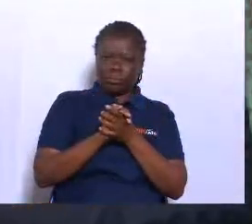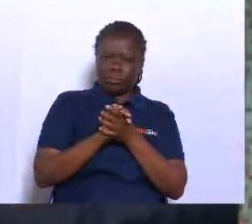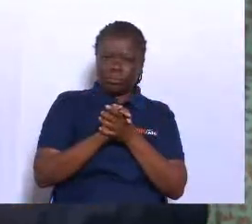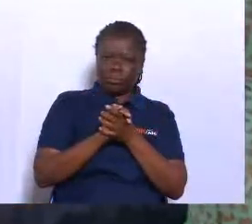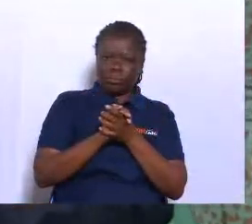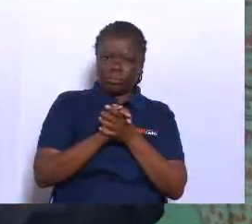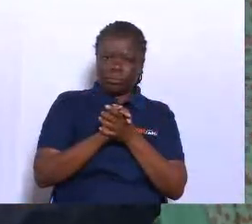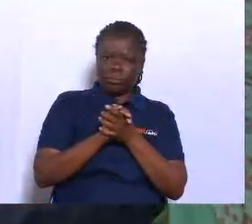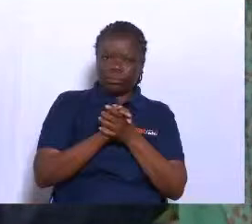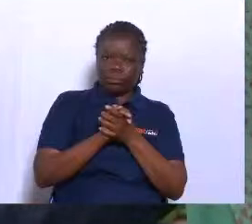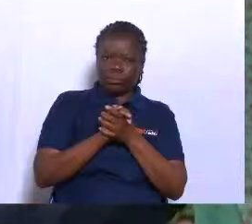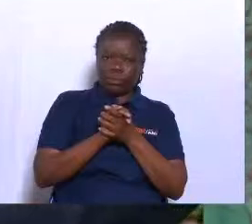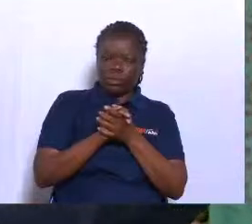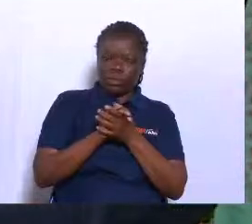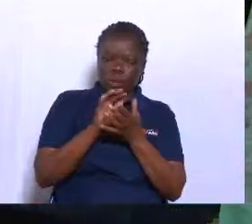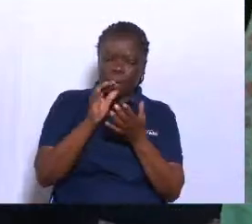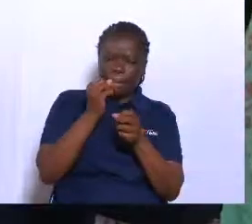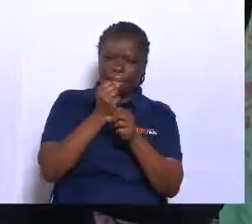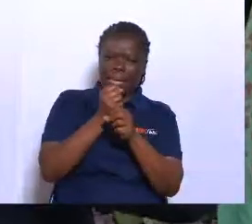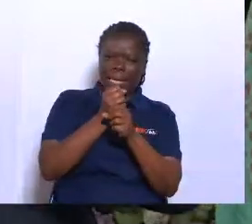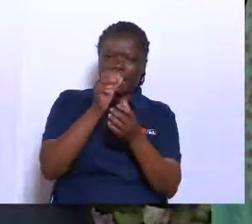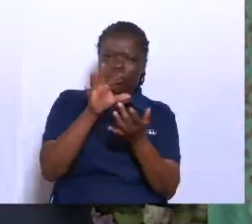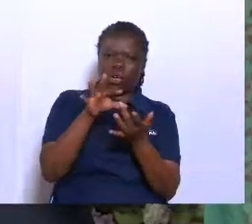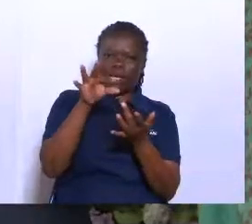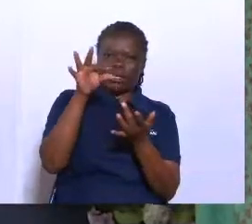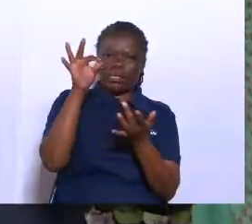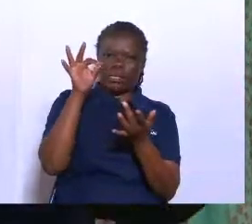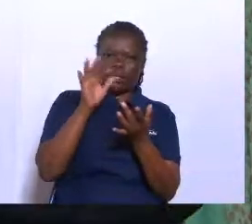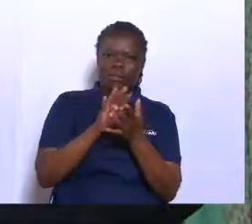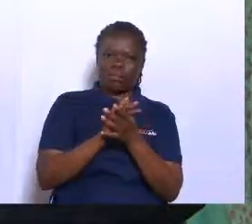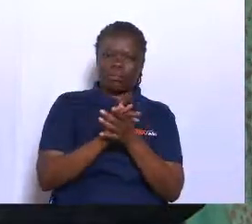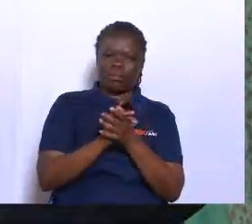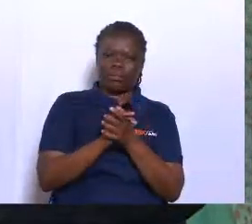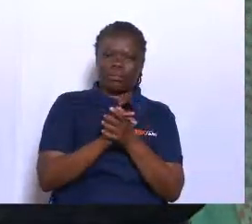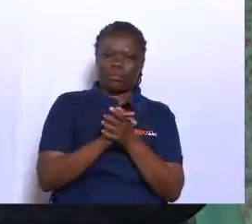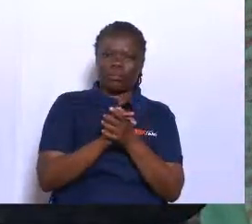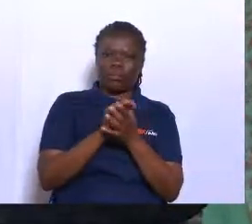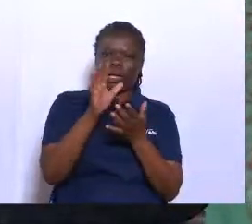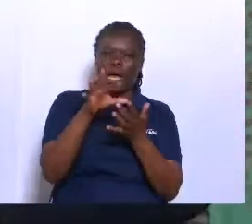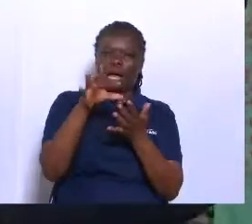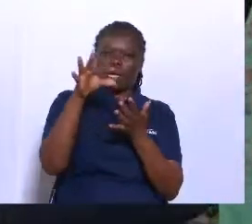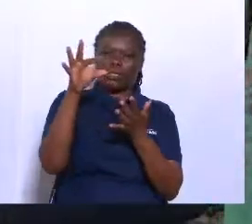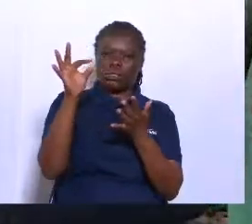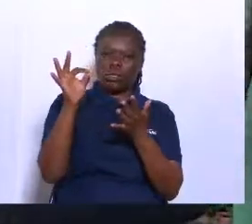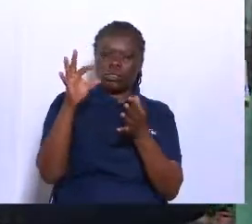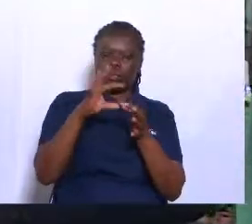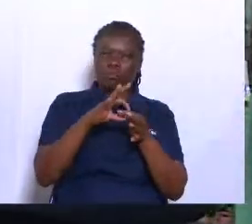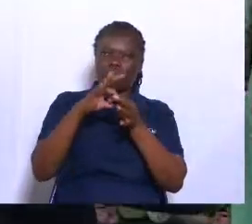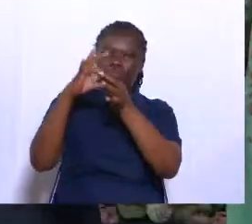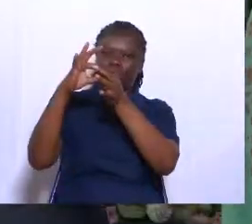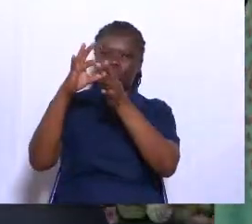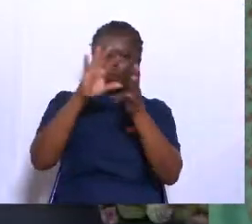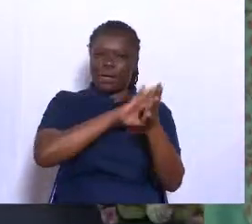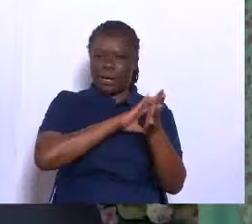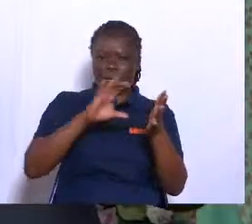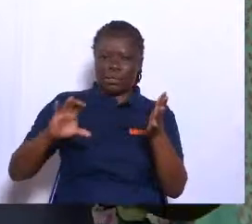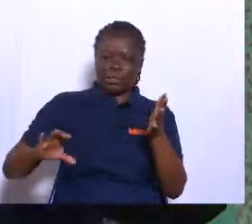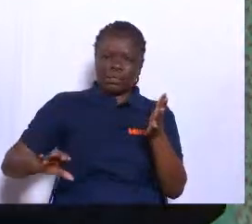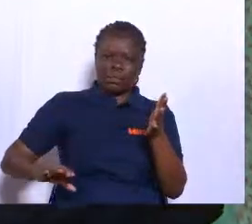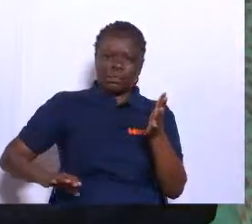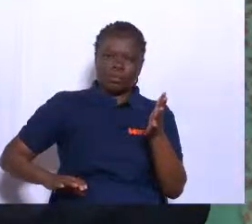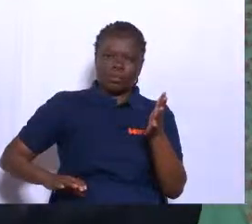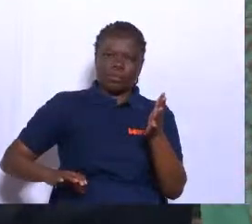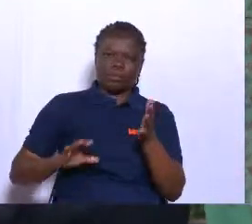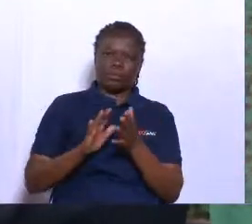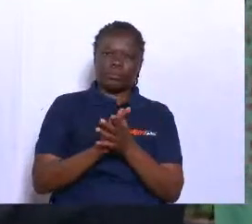we are making a choice. Kwamba tunafanya maamuzi. A choice to be Christ's man. Uamuzi wa kumfuata